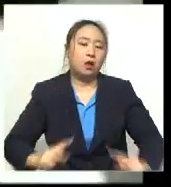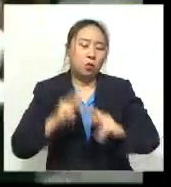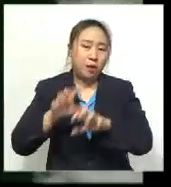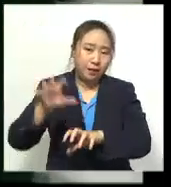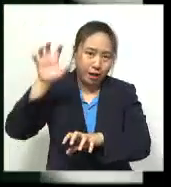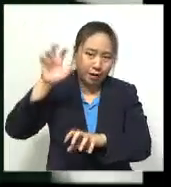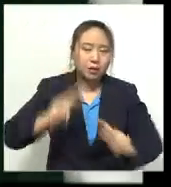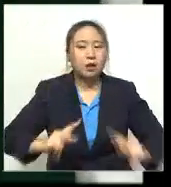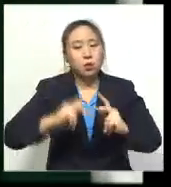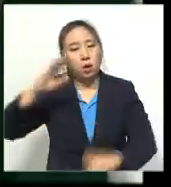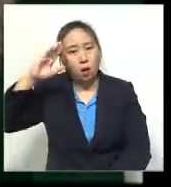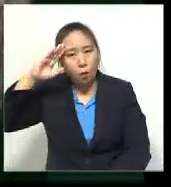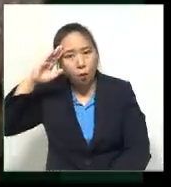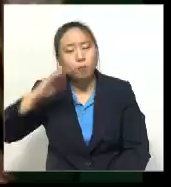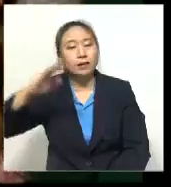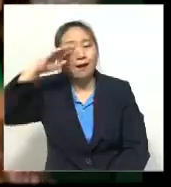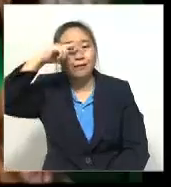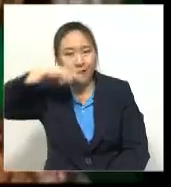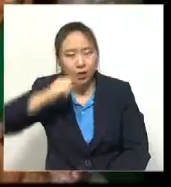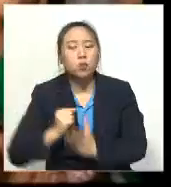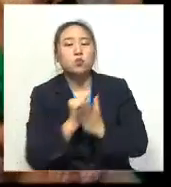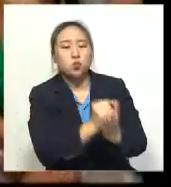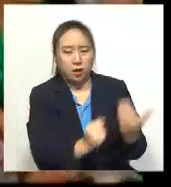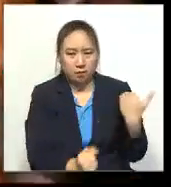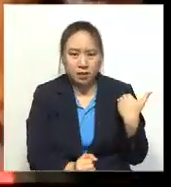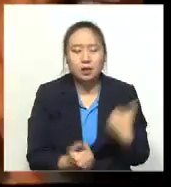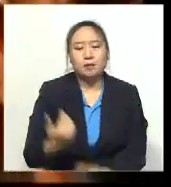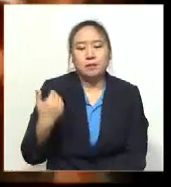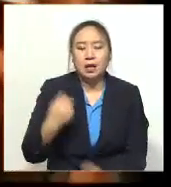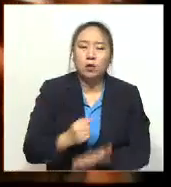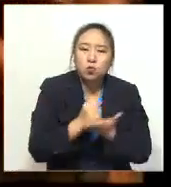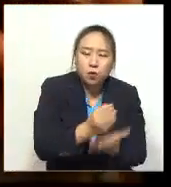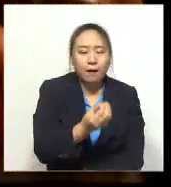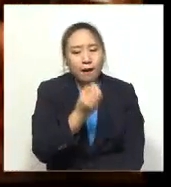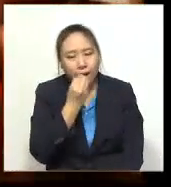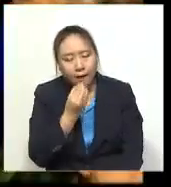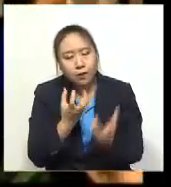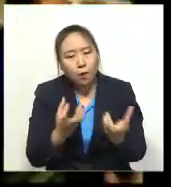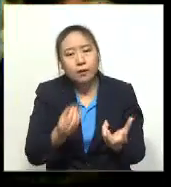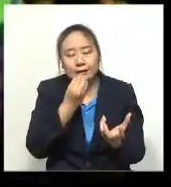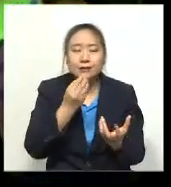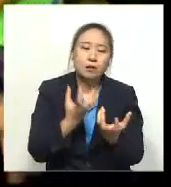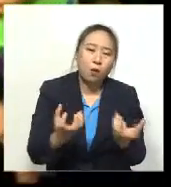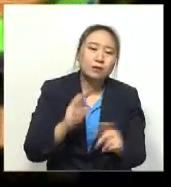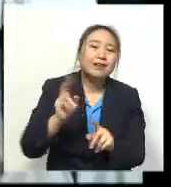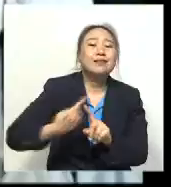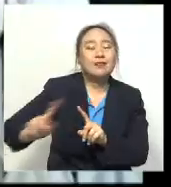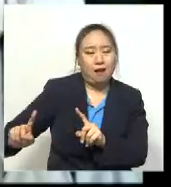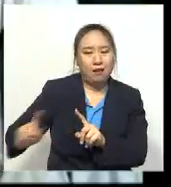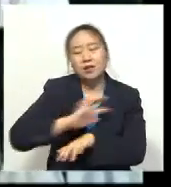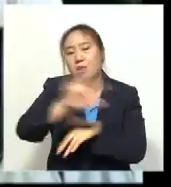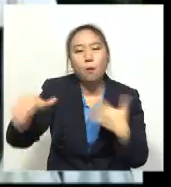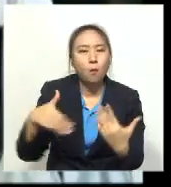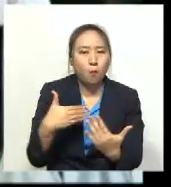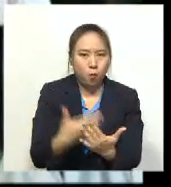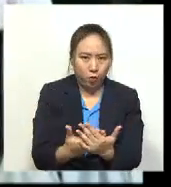งมหาดไทยกระทรวงกลาโหมและกองทัพไทยรวมถึงความช่วยเหลือทั้งอาหารเครื่องอุปโภคเครื่องบริโภคอันนี้ทั้งหมดเนี่